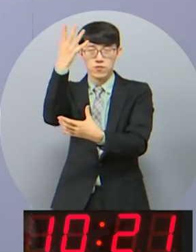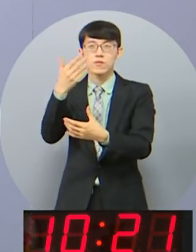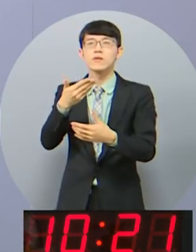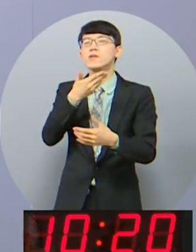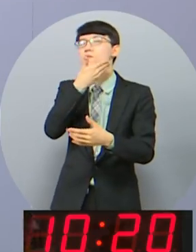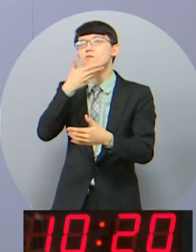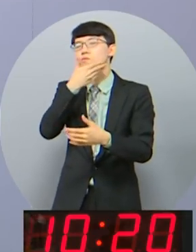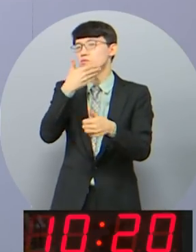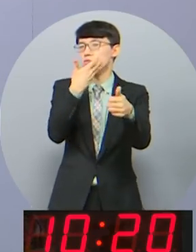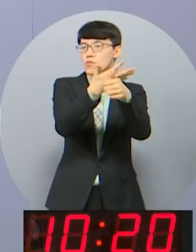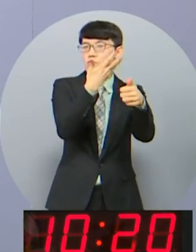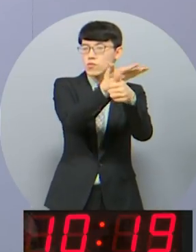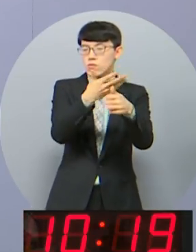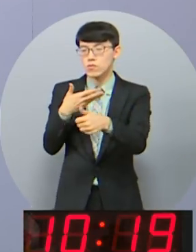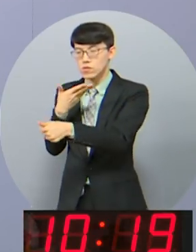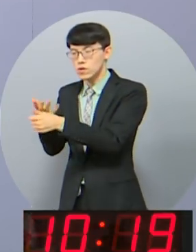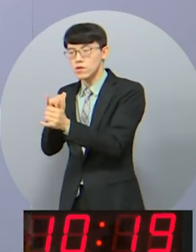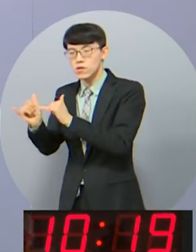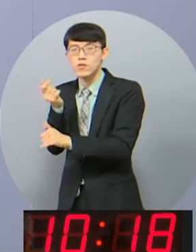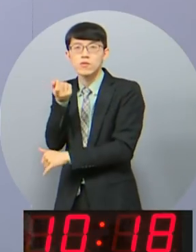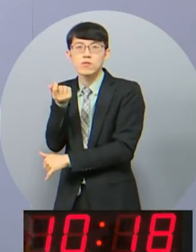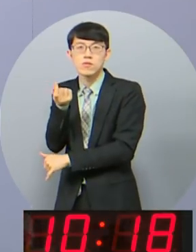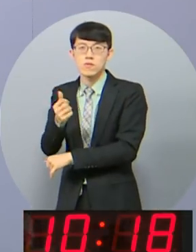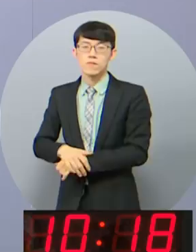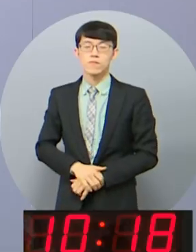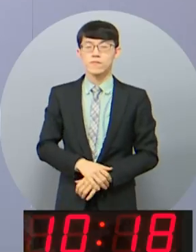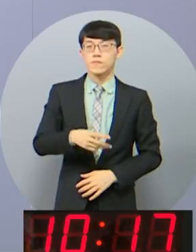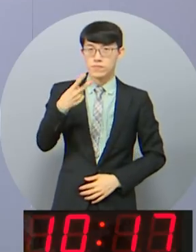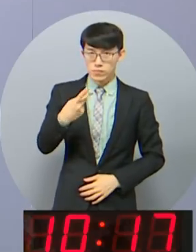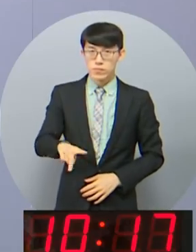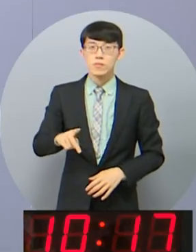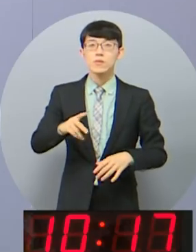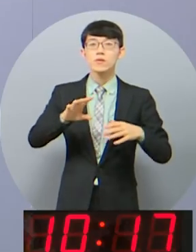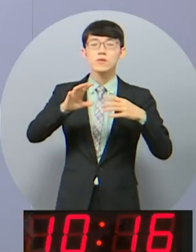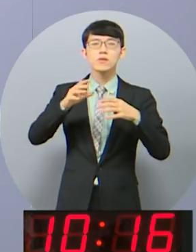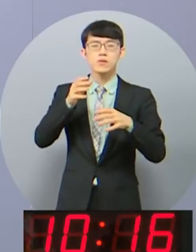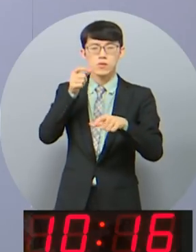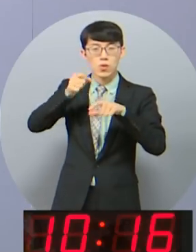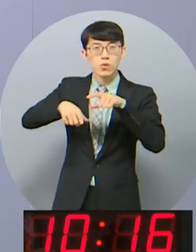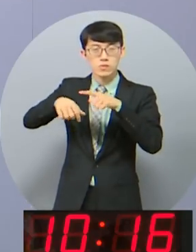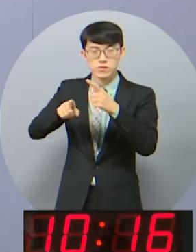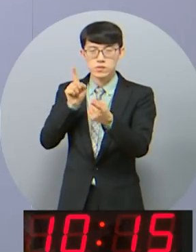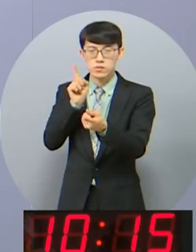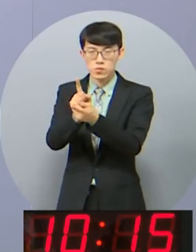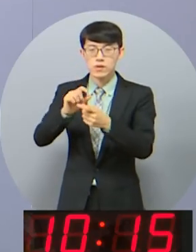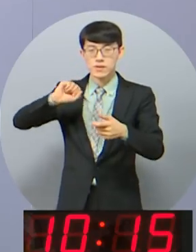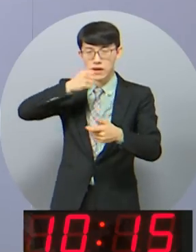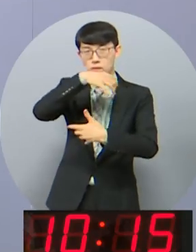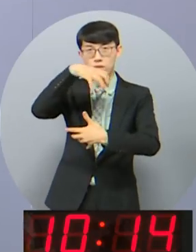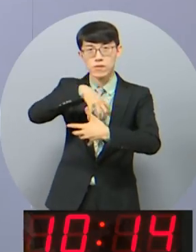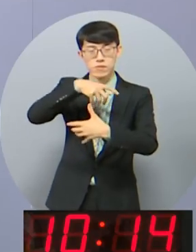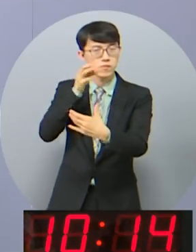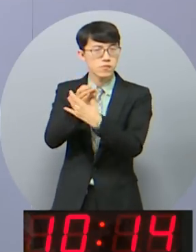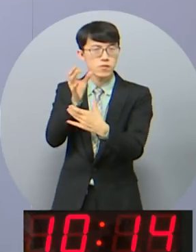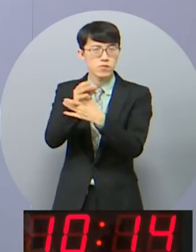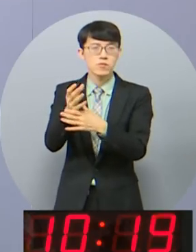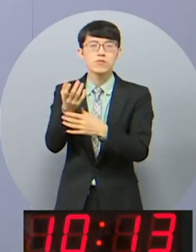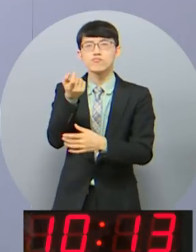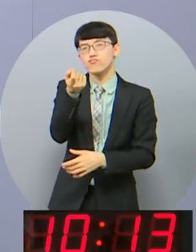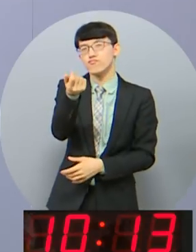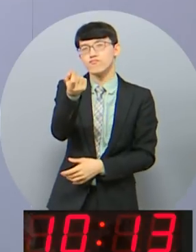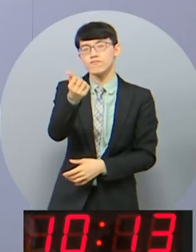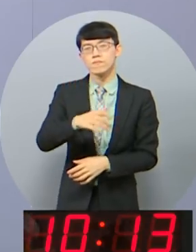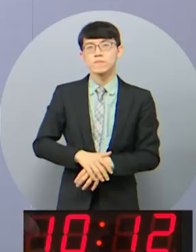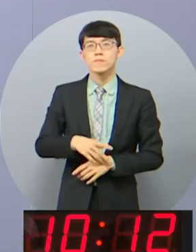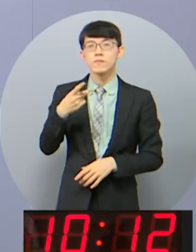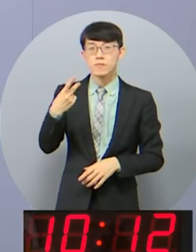限。第四，企业对国内市场的投资低迷。第五，经济指标好转，是因